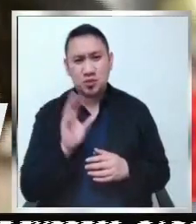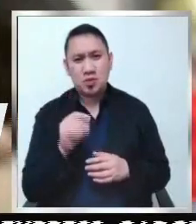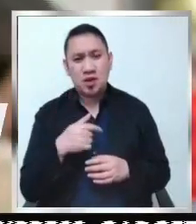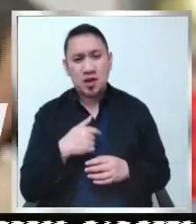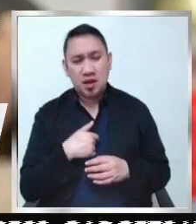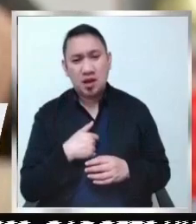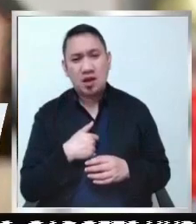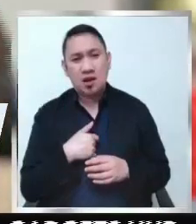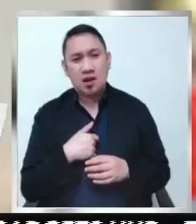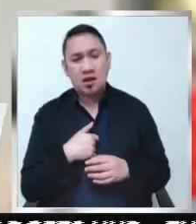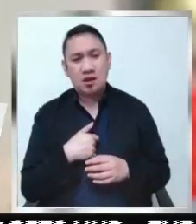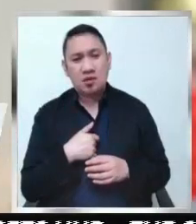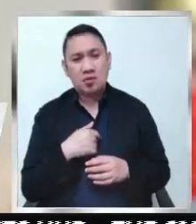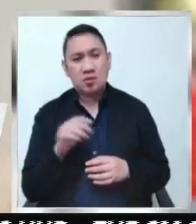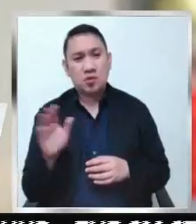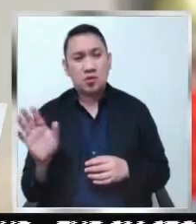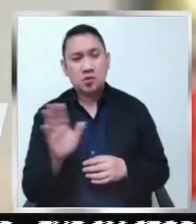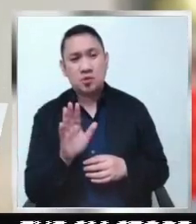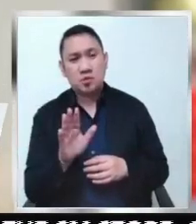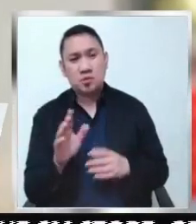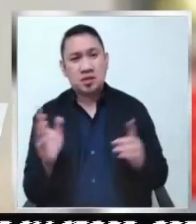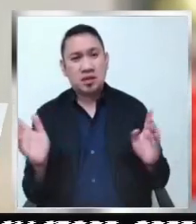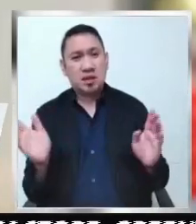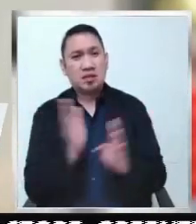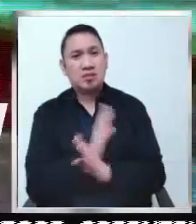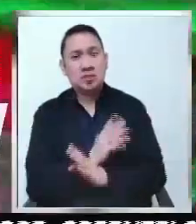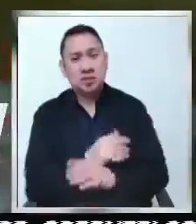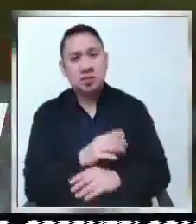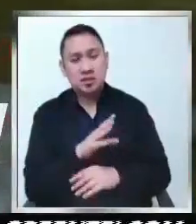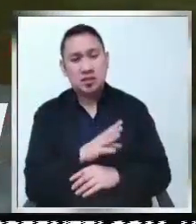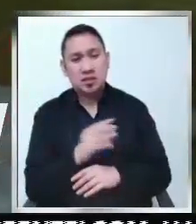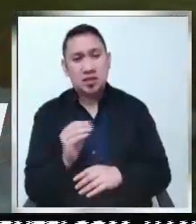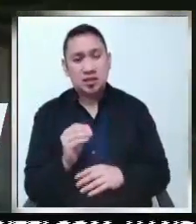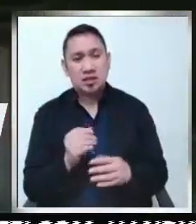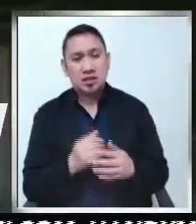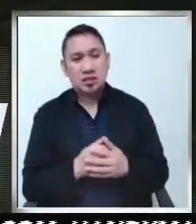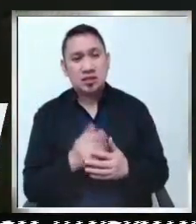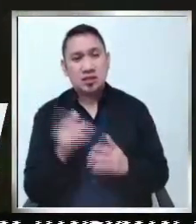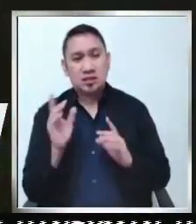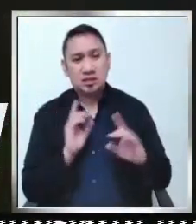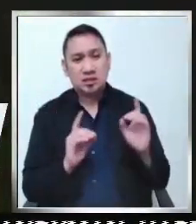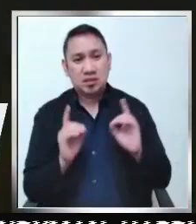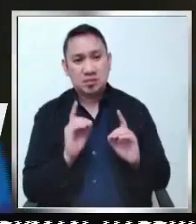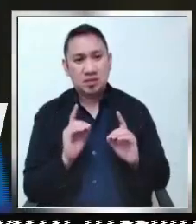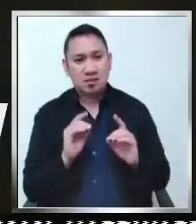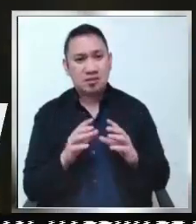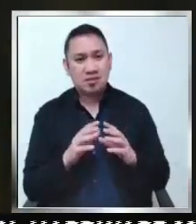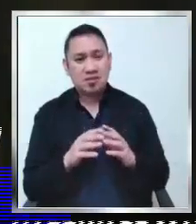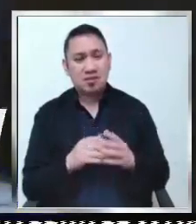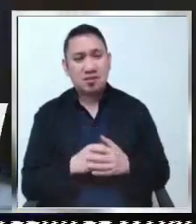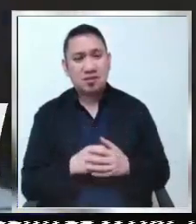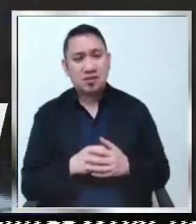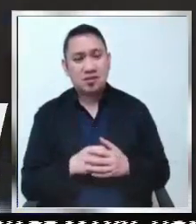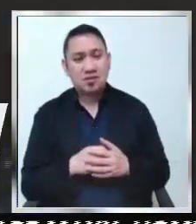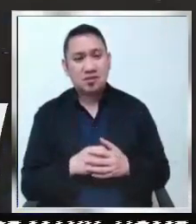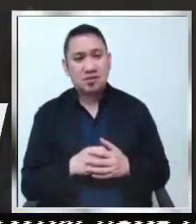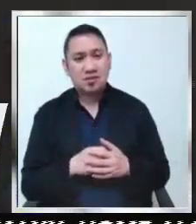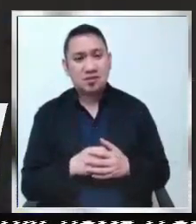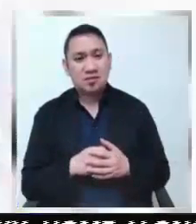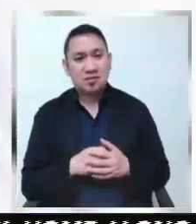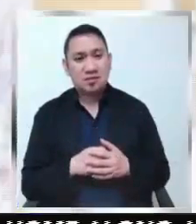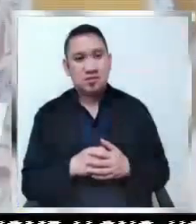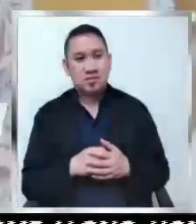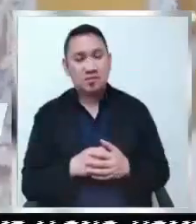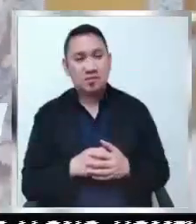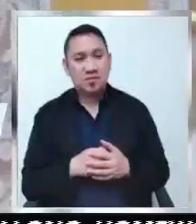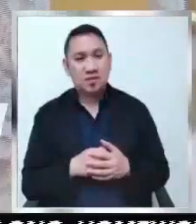sila. Tapos, drama. Basta drama. Love, sino yung kausap mo? Hindi nga maitago ni Gabby ang paghanga